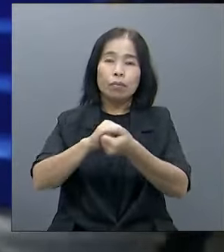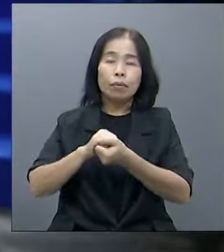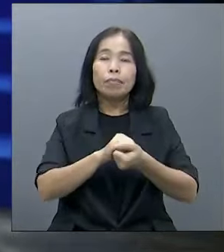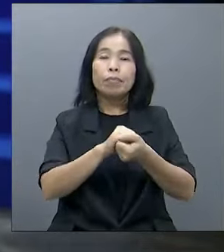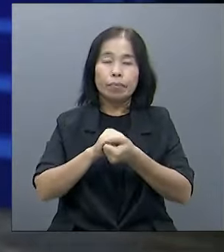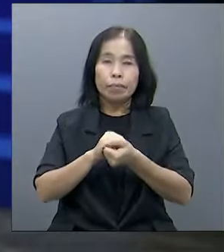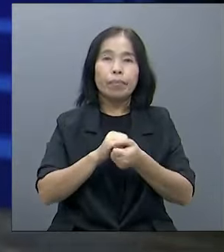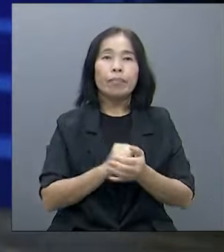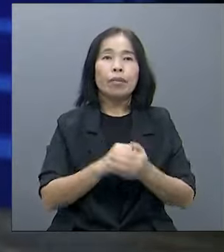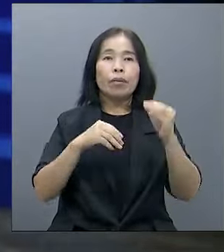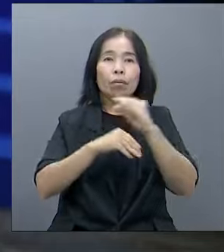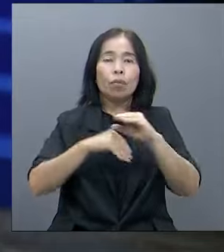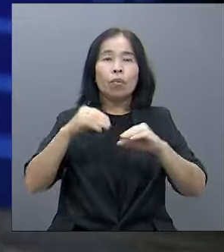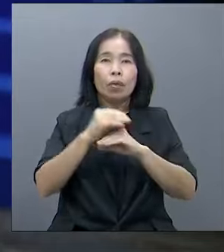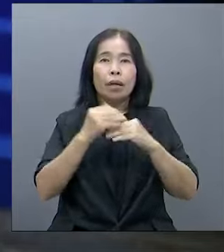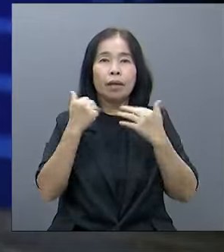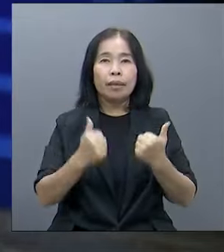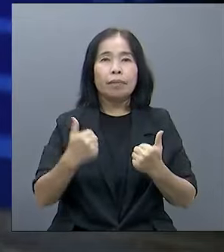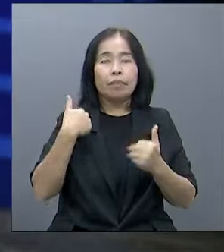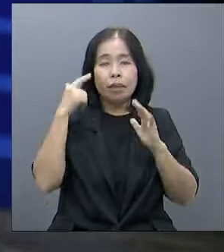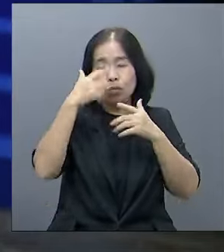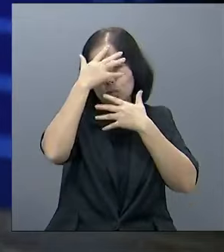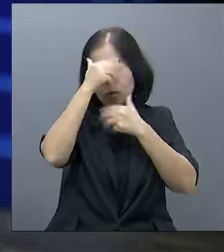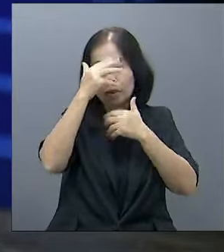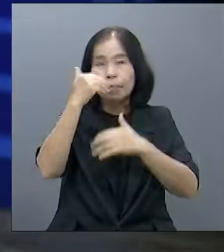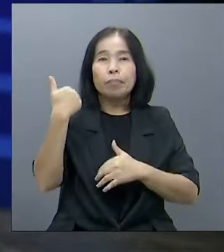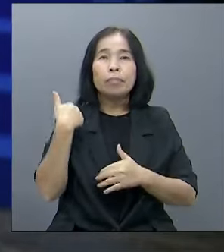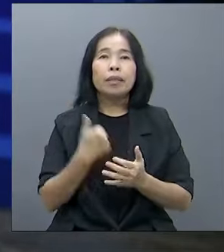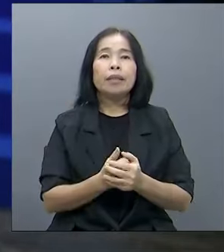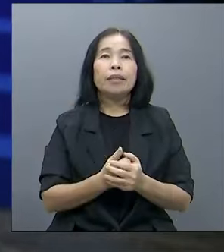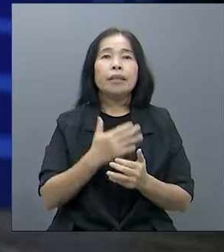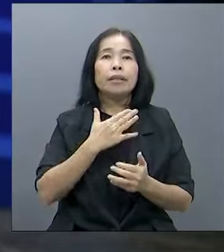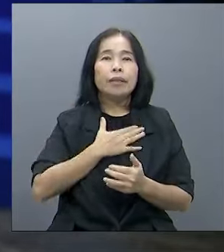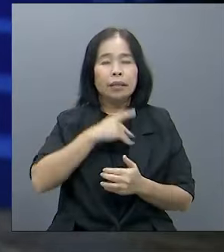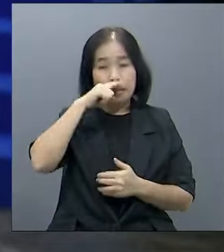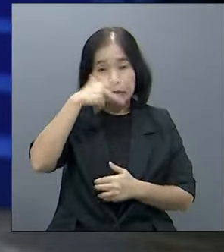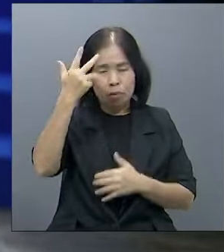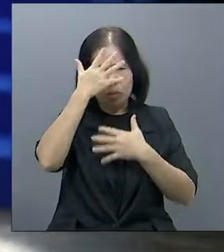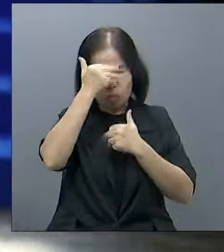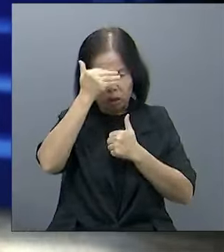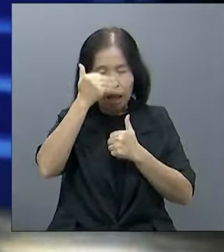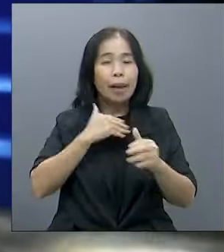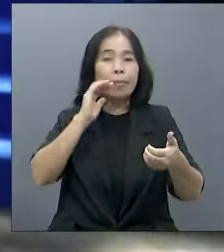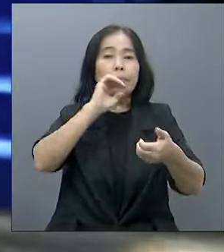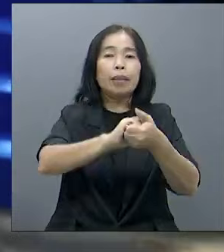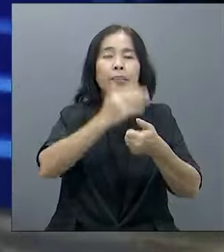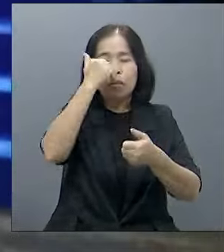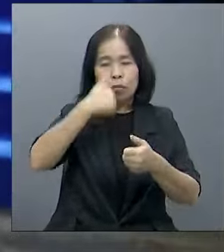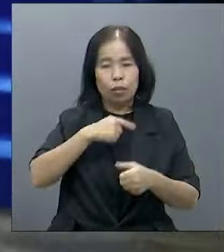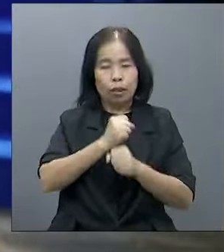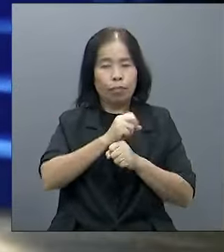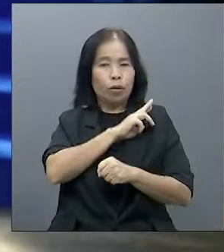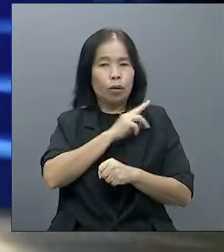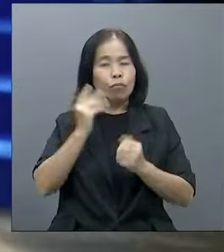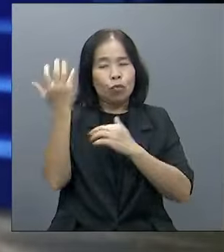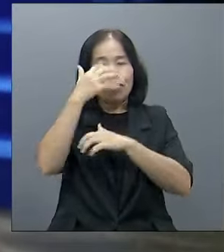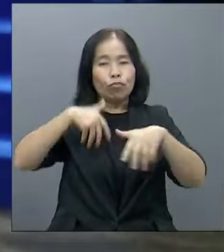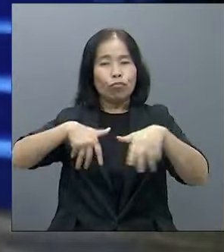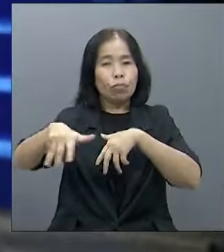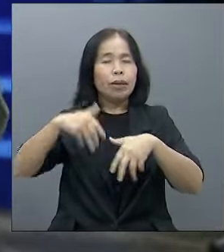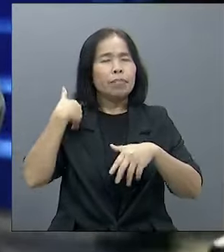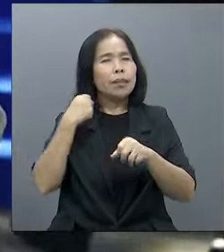การนี้ไทยเบสเลยสนใจมากๆนะครับเราเลยเข้ามามองว่าในฐานะสื่อสารนั้นเนี่ยจะทำอะไร